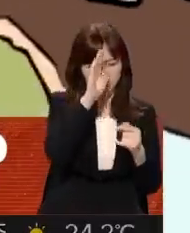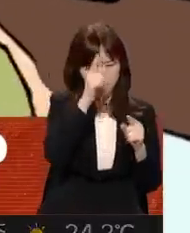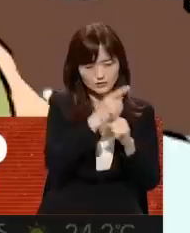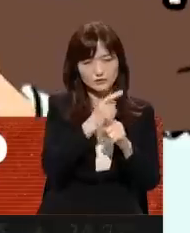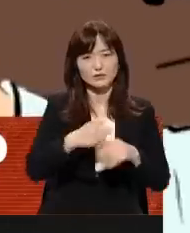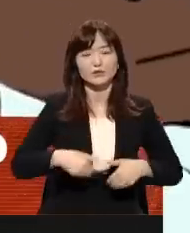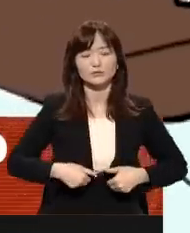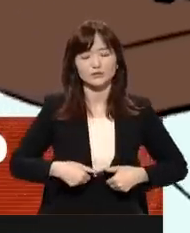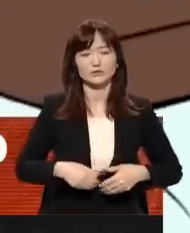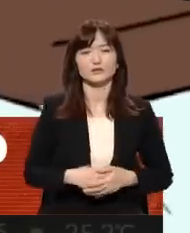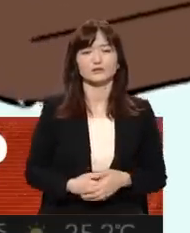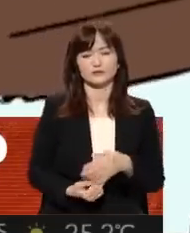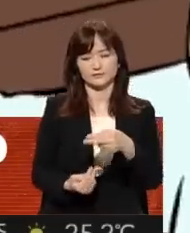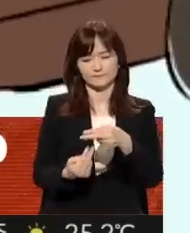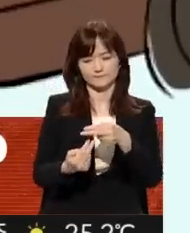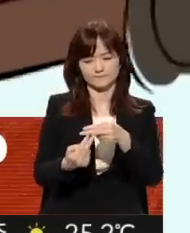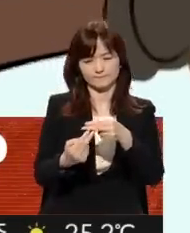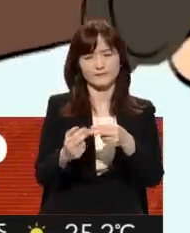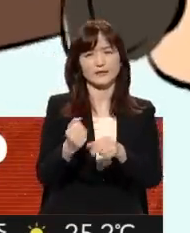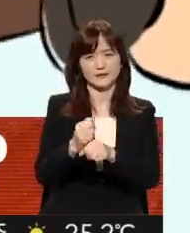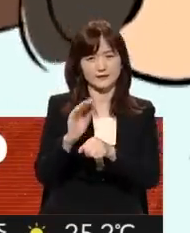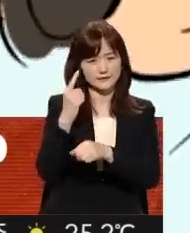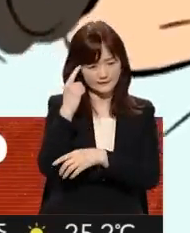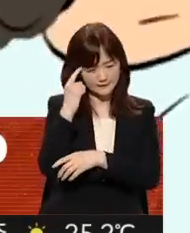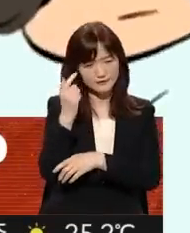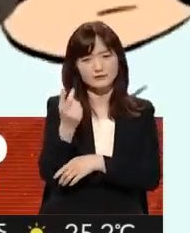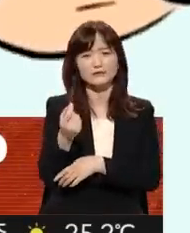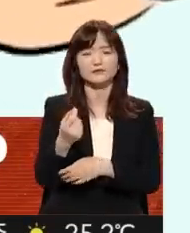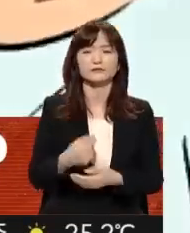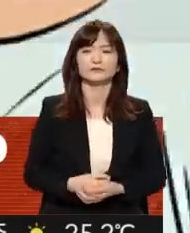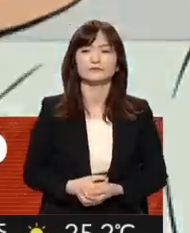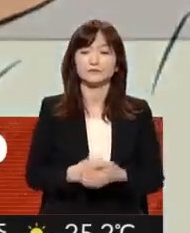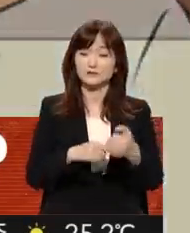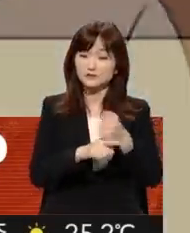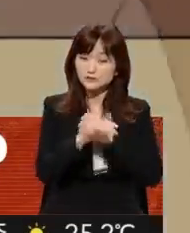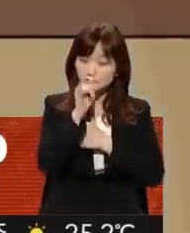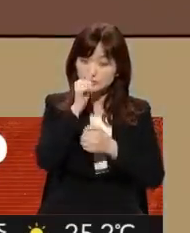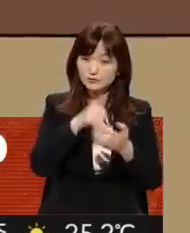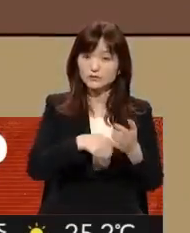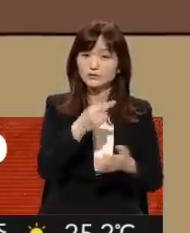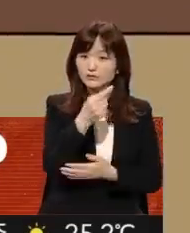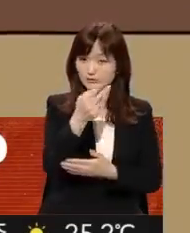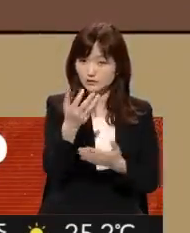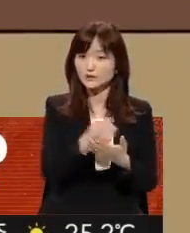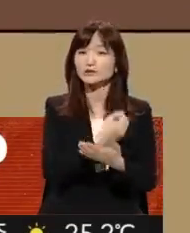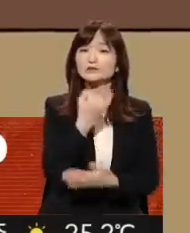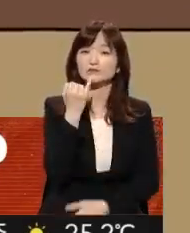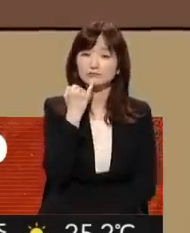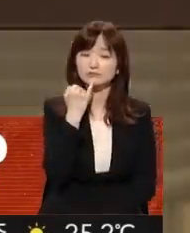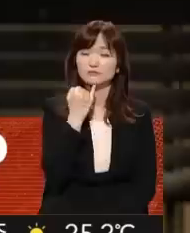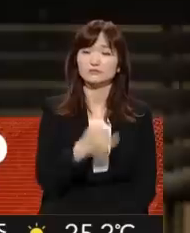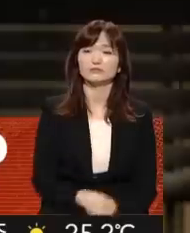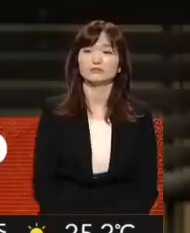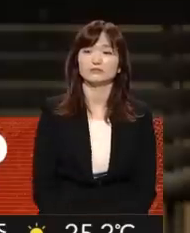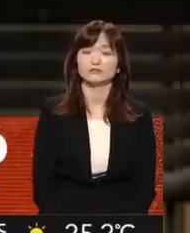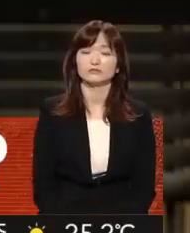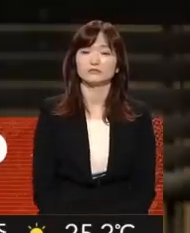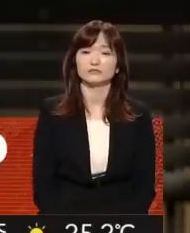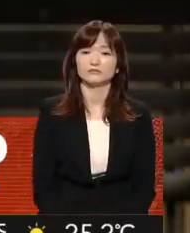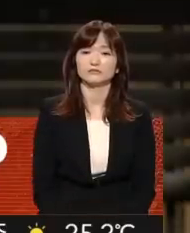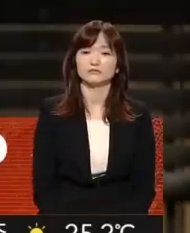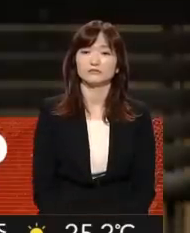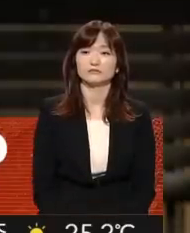가깝다고 봐야 될 것 같습니다. 만약에 뭐 의미가 있는 뭐 물건 한두 개를 보유하고 있는 것은 뭐 괜찮은데 지금 보이는